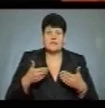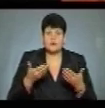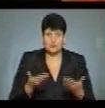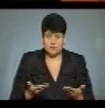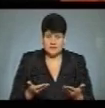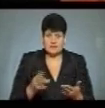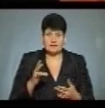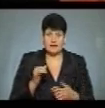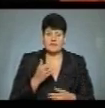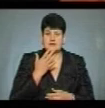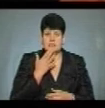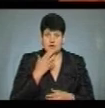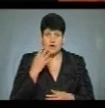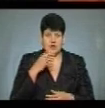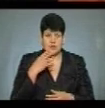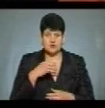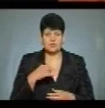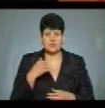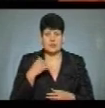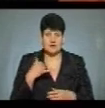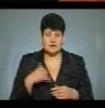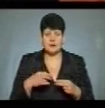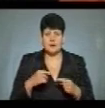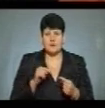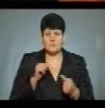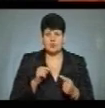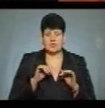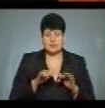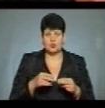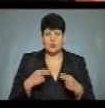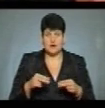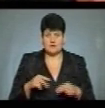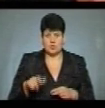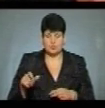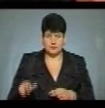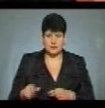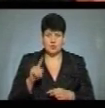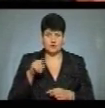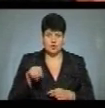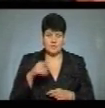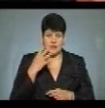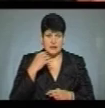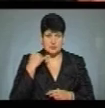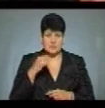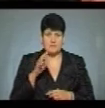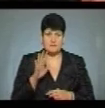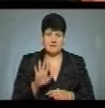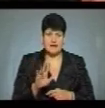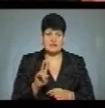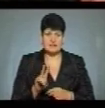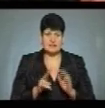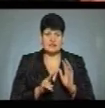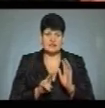на національну гарячу лінію з протидії торгівлі людьми та консультування мігрантів. Номер гарячої лінії 527.